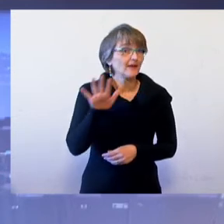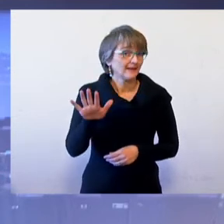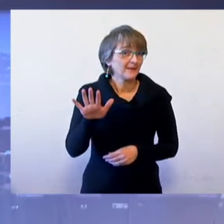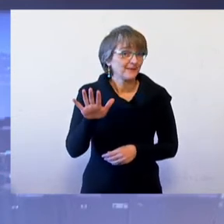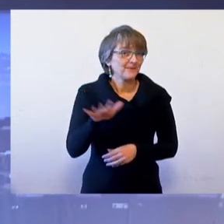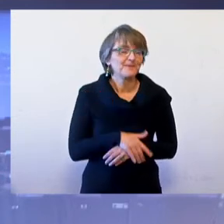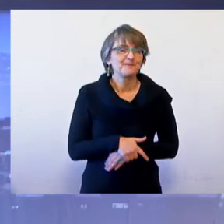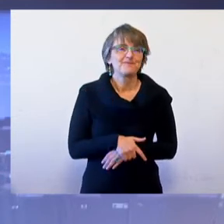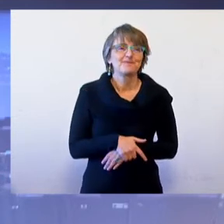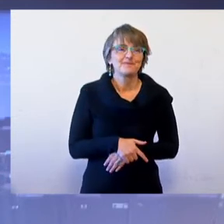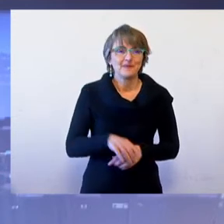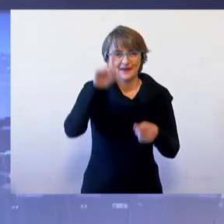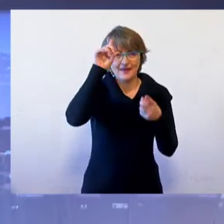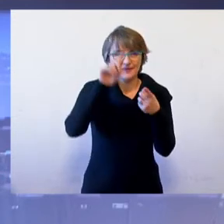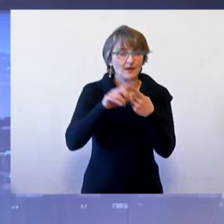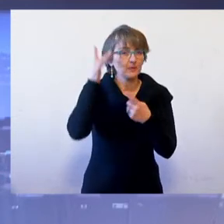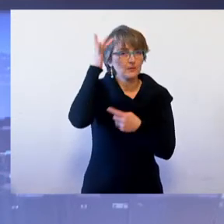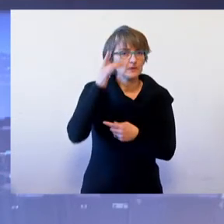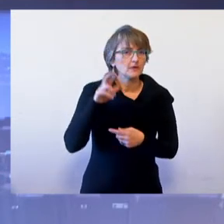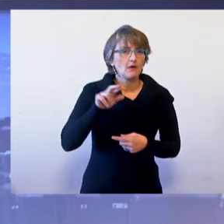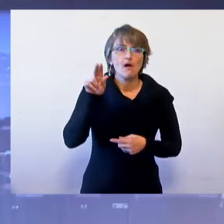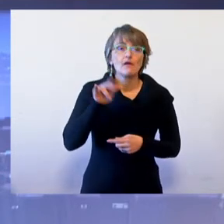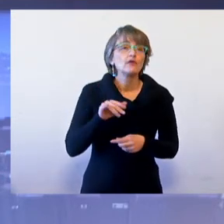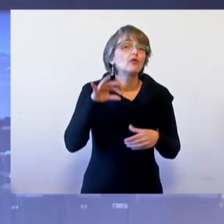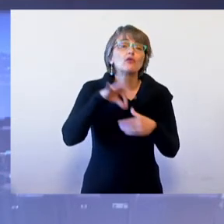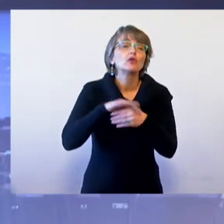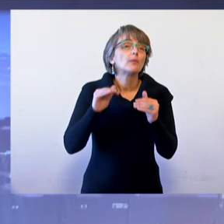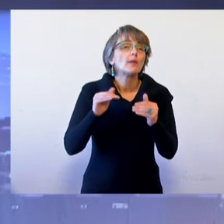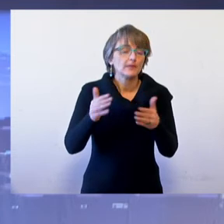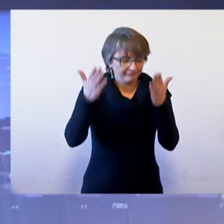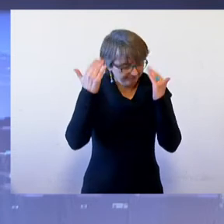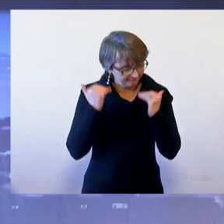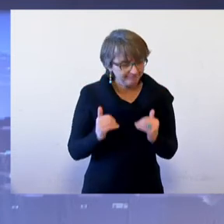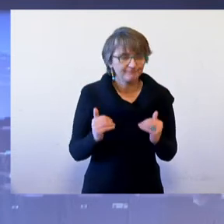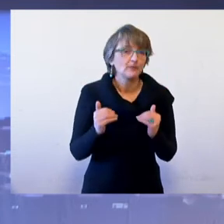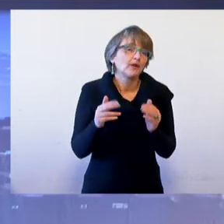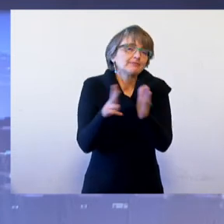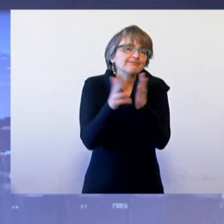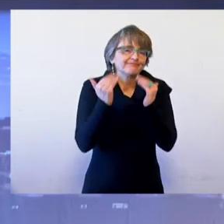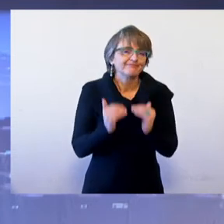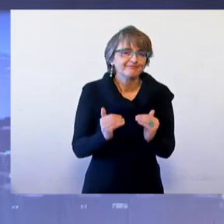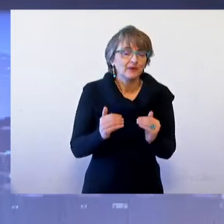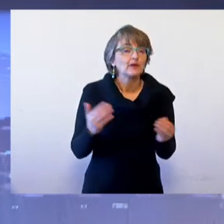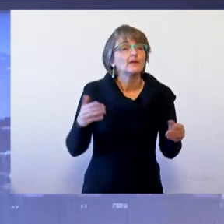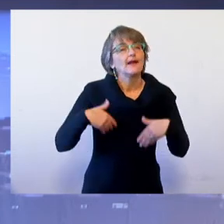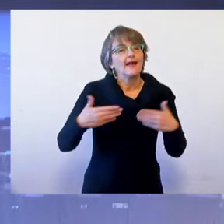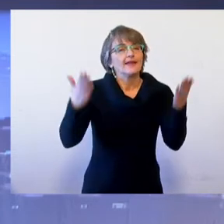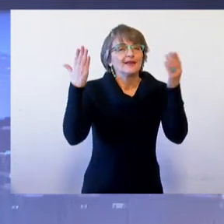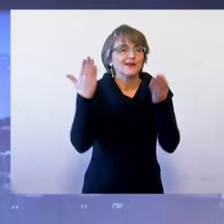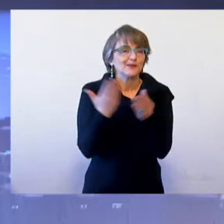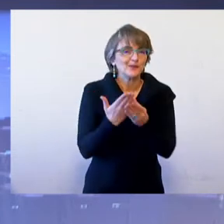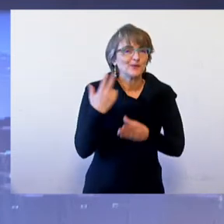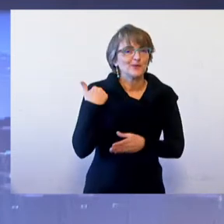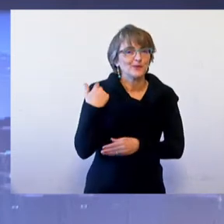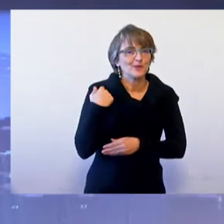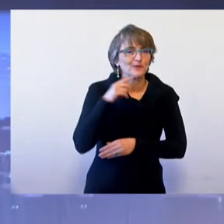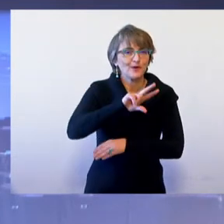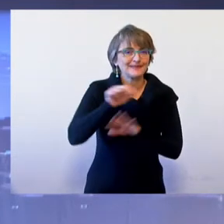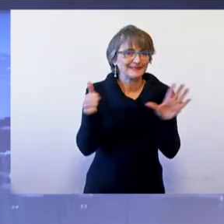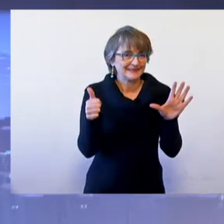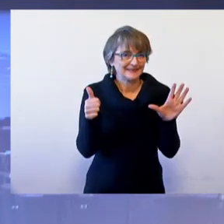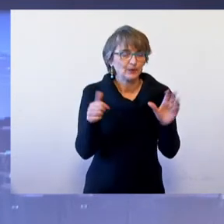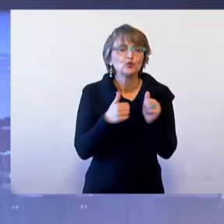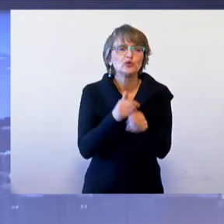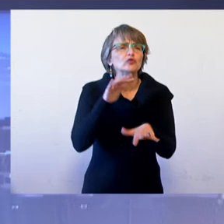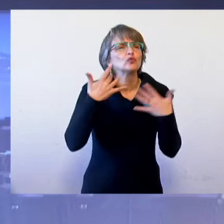sur Saint-Ravi, en même vote. Même vote, adopté. Allez, affaire 36, on l'a évoqué à la métropole.